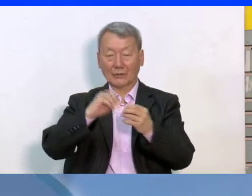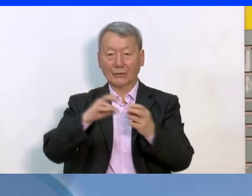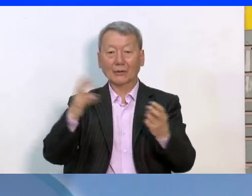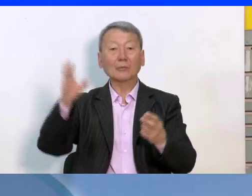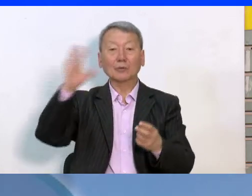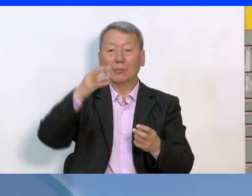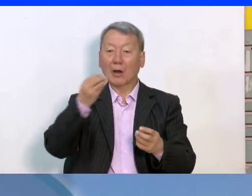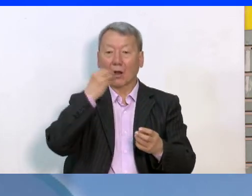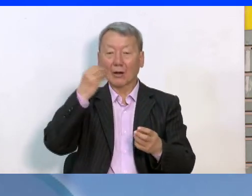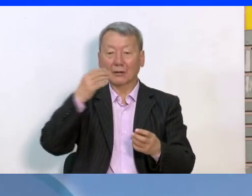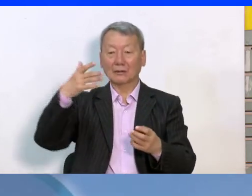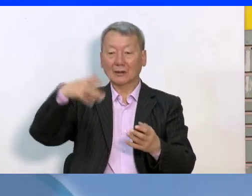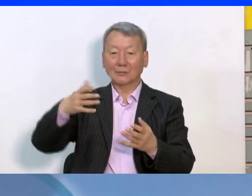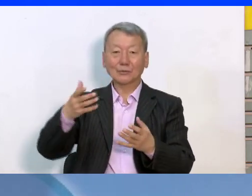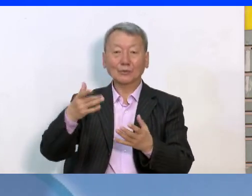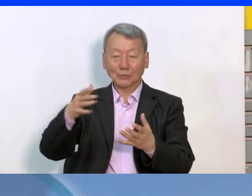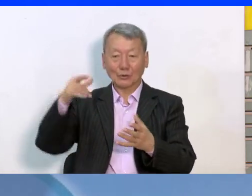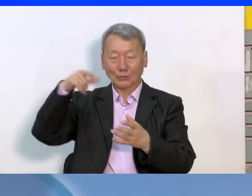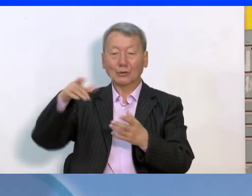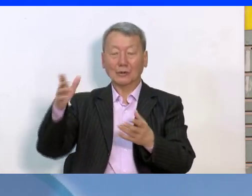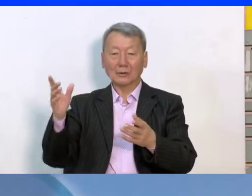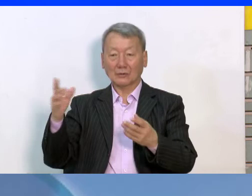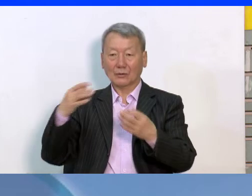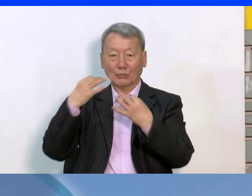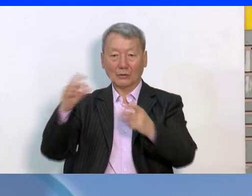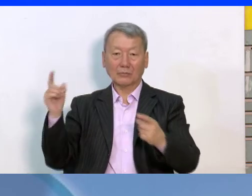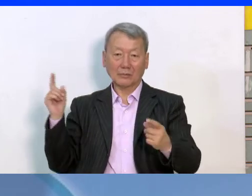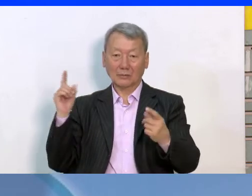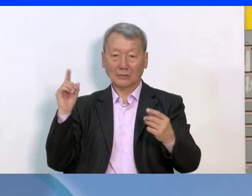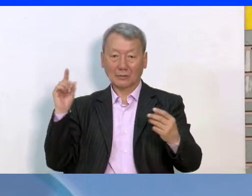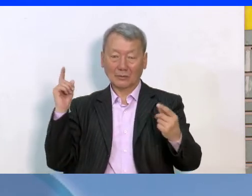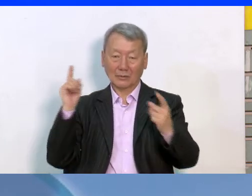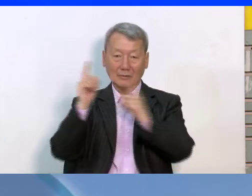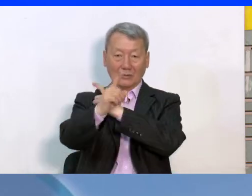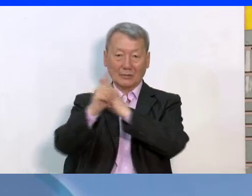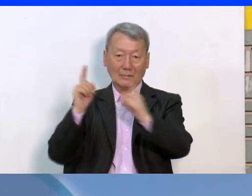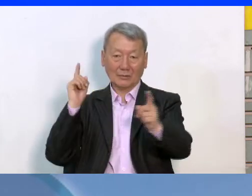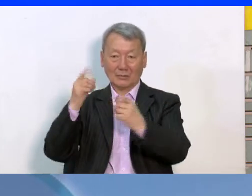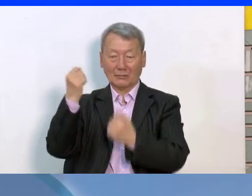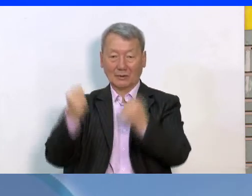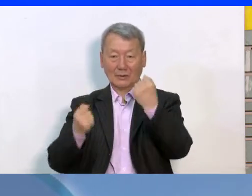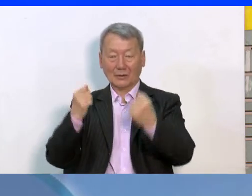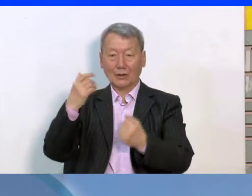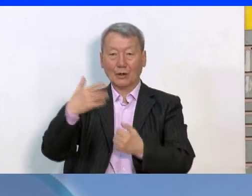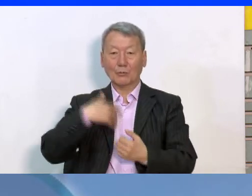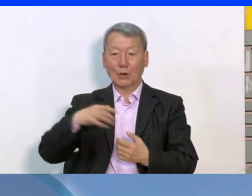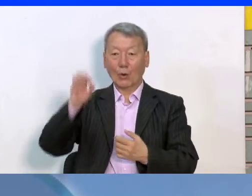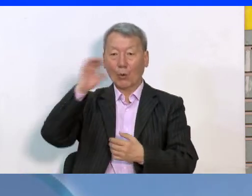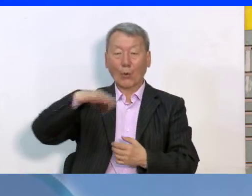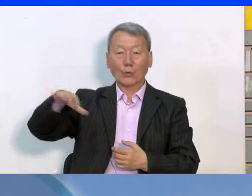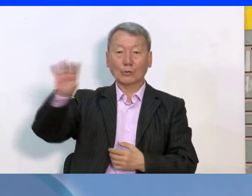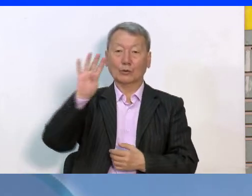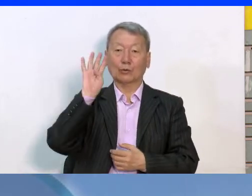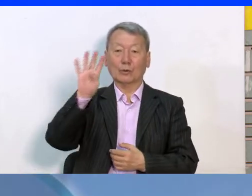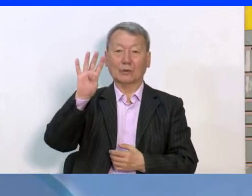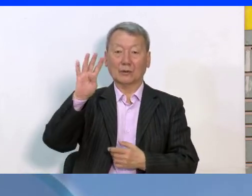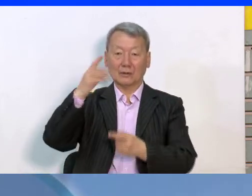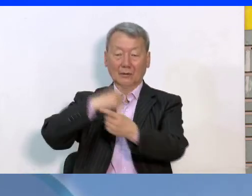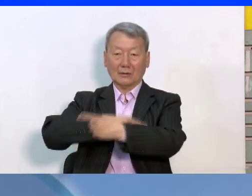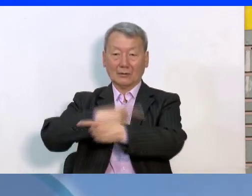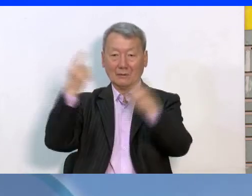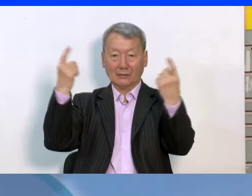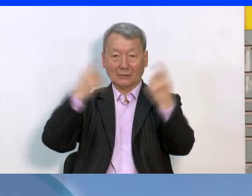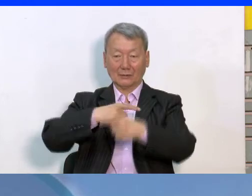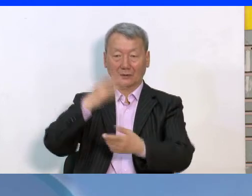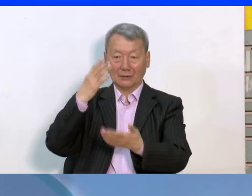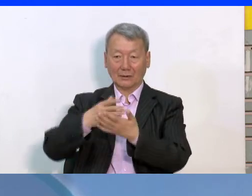түлүк коопсуздугу боюнча да маселе деп айтканбыз. Ошондуктан бизде областта 4 чек ара өткөрүү